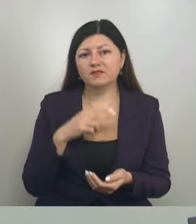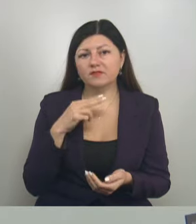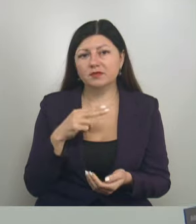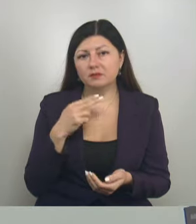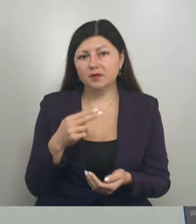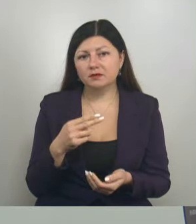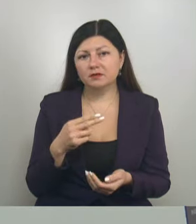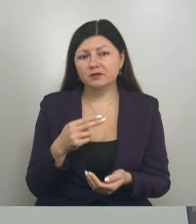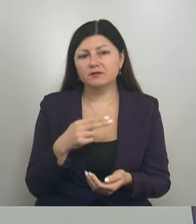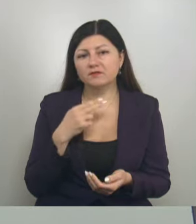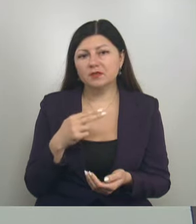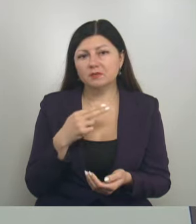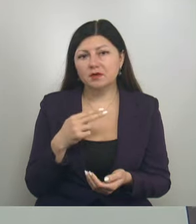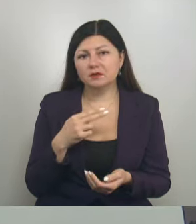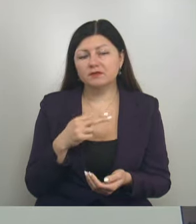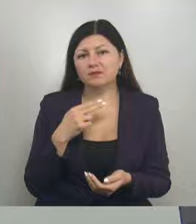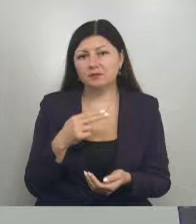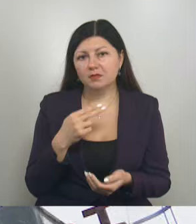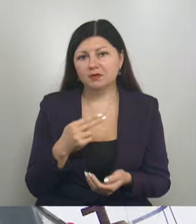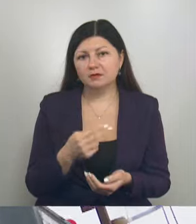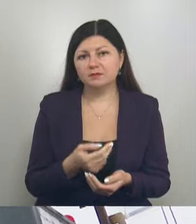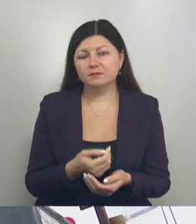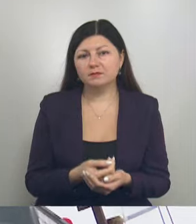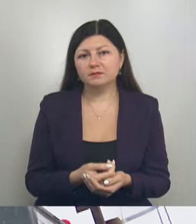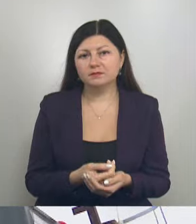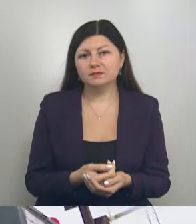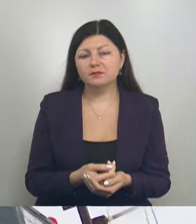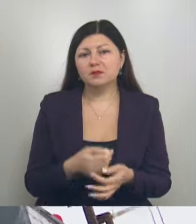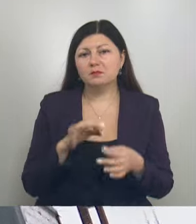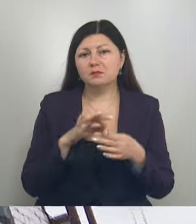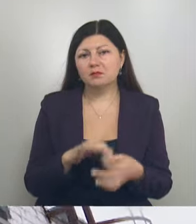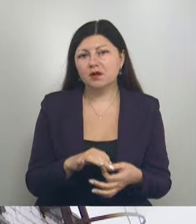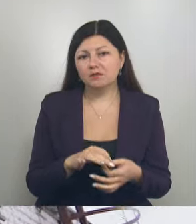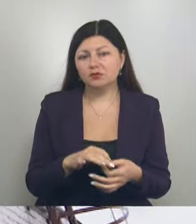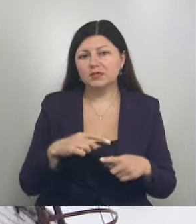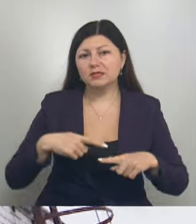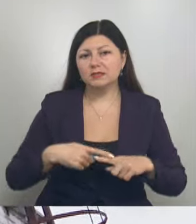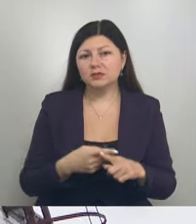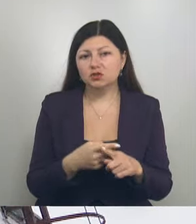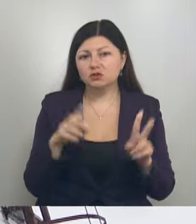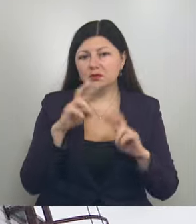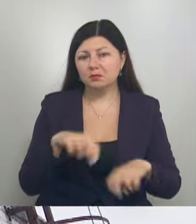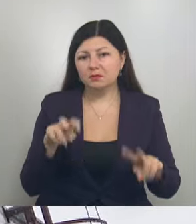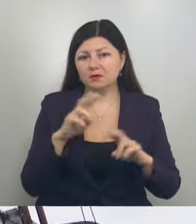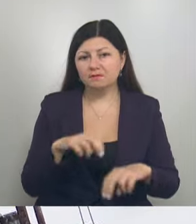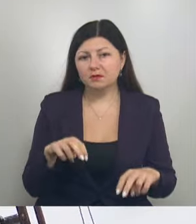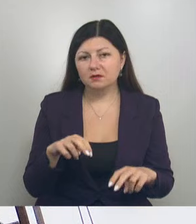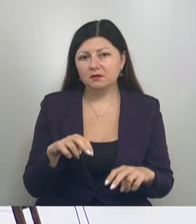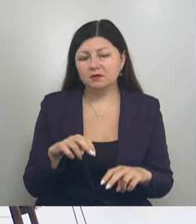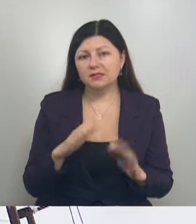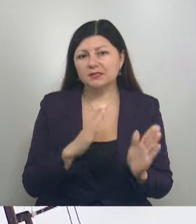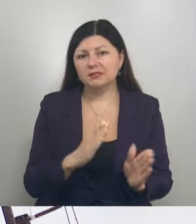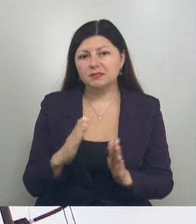Внимание, внимание, внимание. Проводится техническая проверка